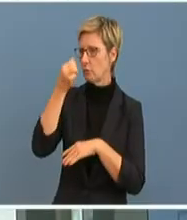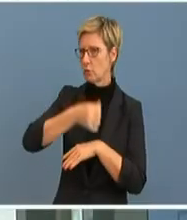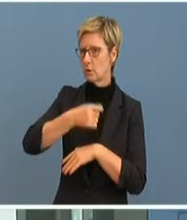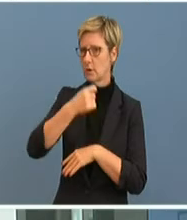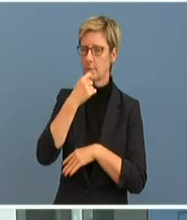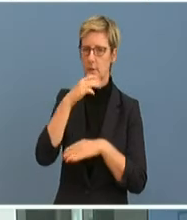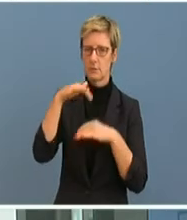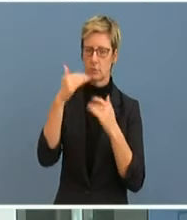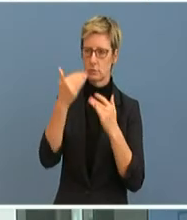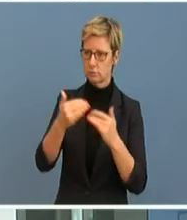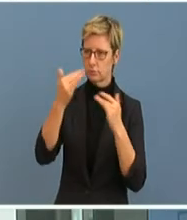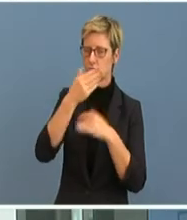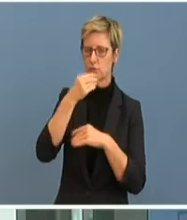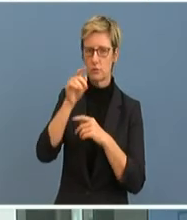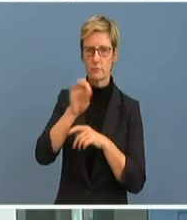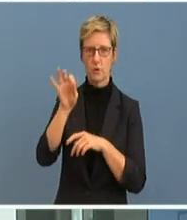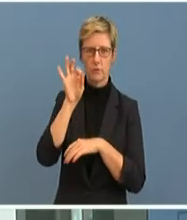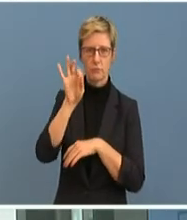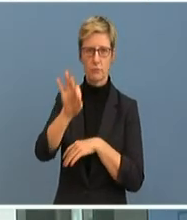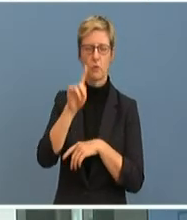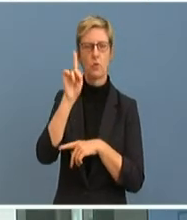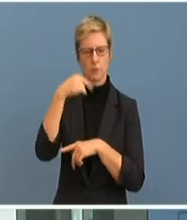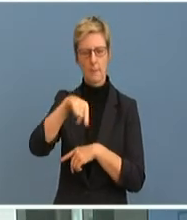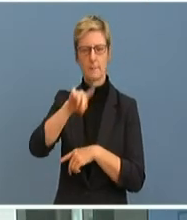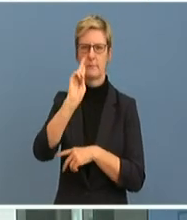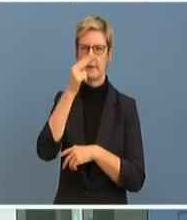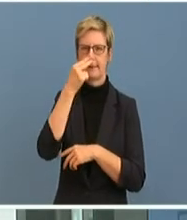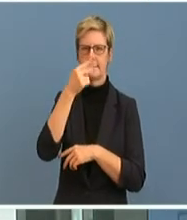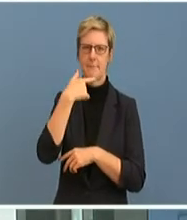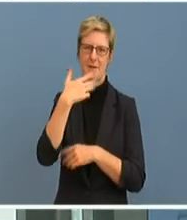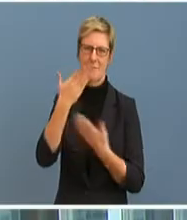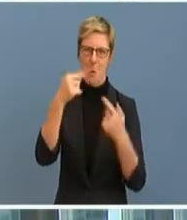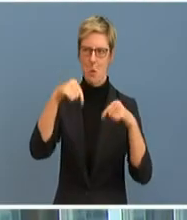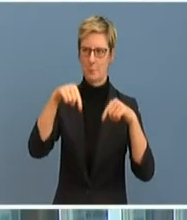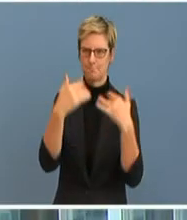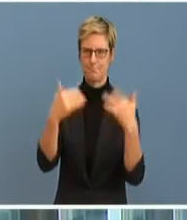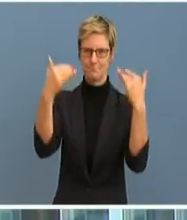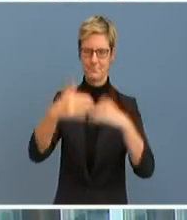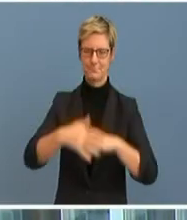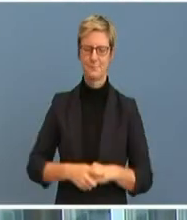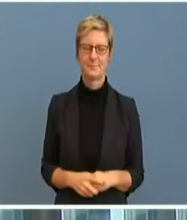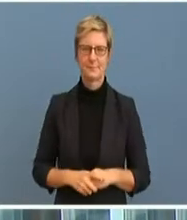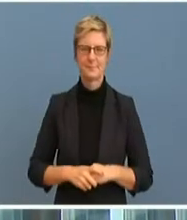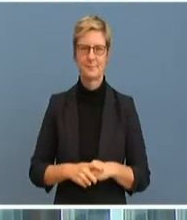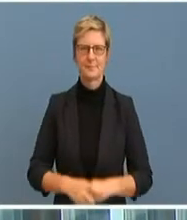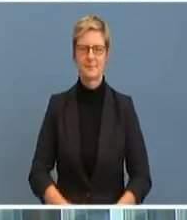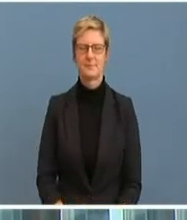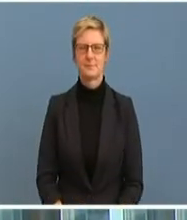Montagmittag. Eine schöne Woche und bis Mittwoch an dieser Stelle.